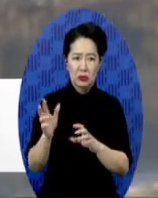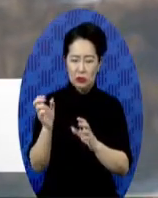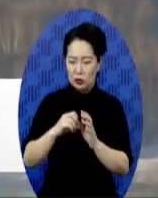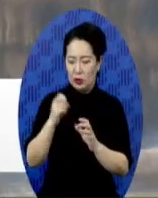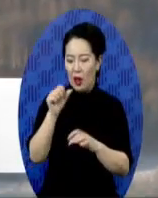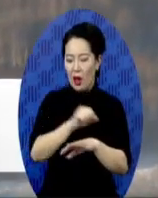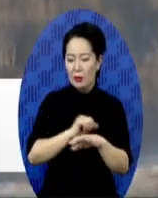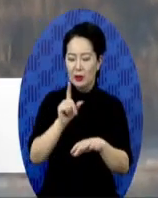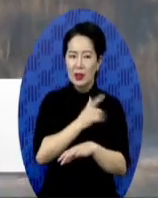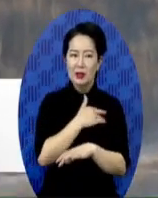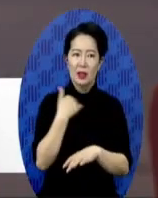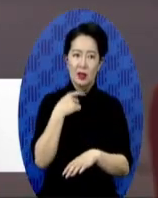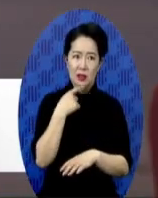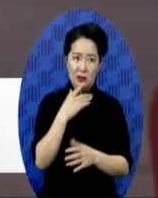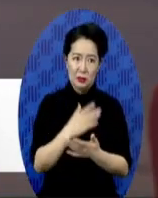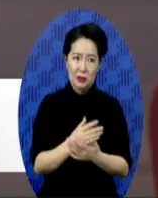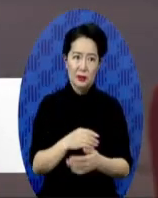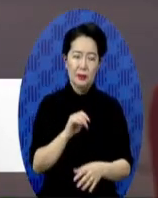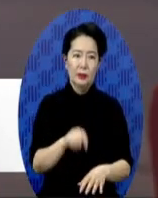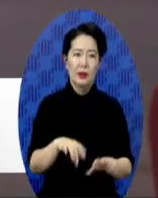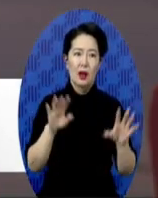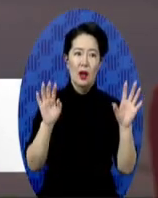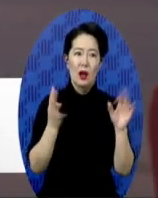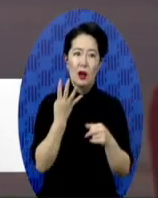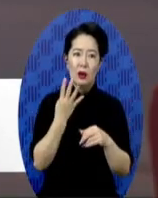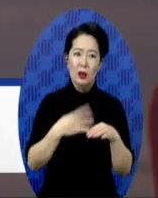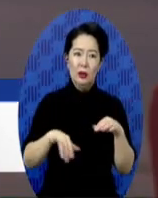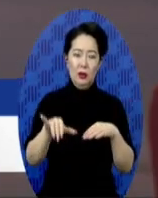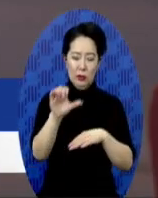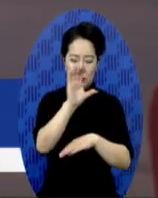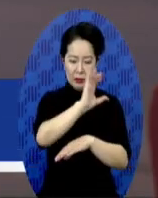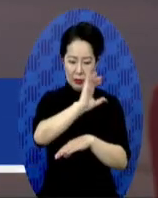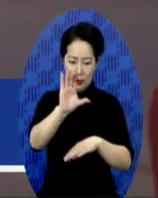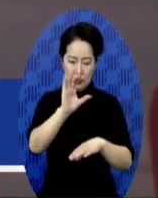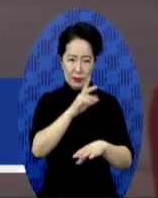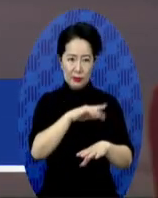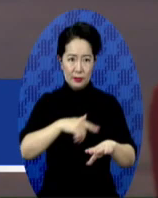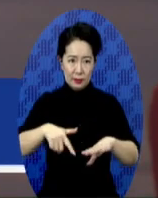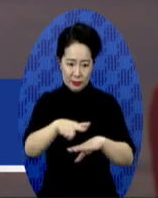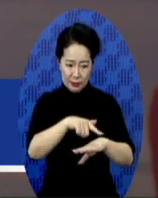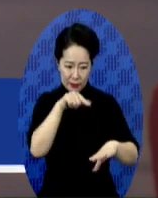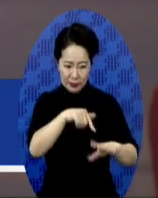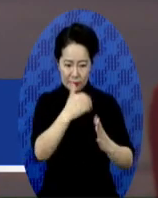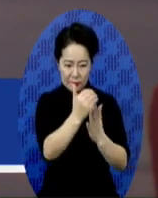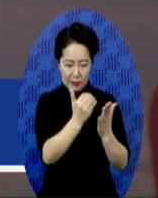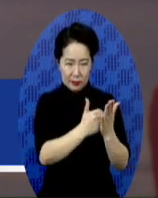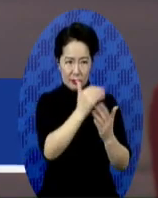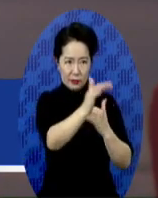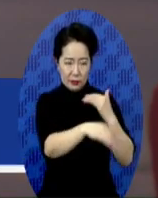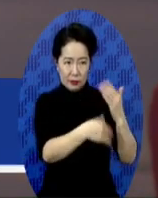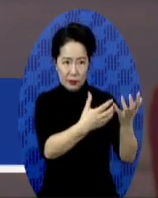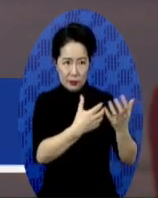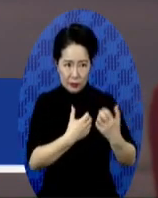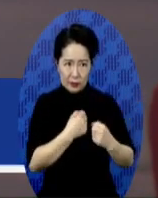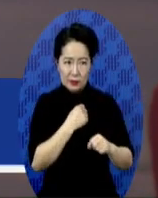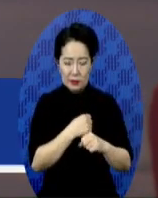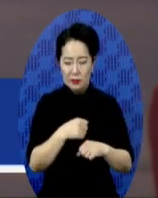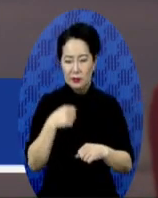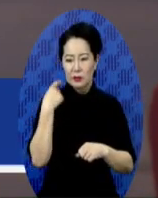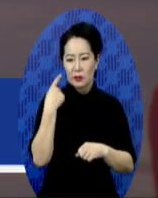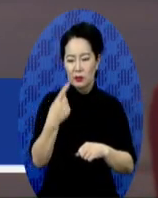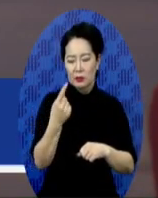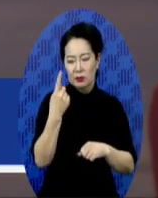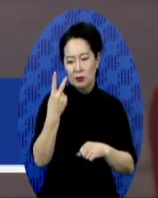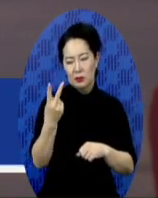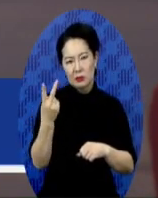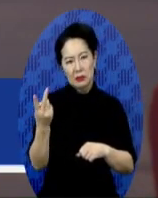дарга хэлж байна. 14 аж ахуйн нэгж байгуулгын талбайг холбогд хууль дүрмж руу тайланг авч ажилласан. Нөгөө 120-дээс 14 нь яг